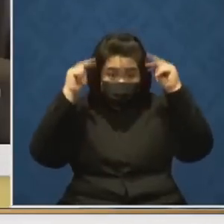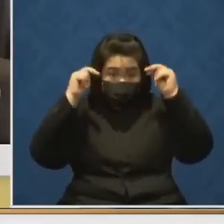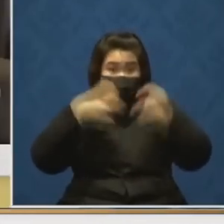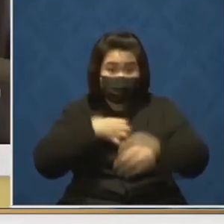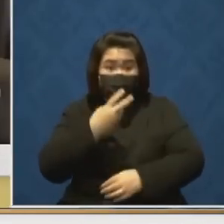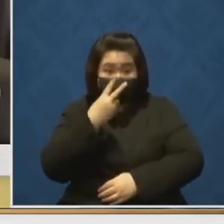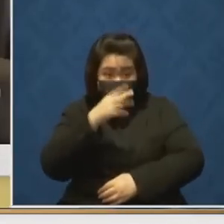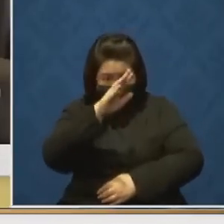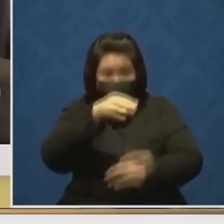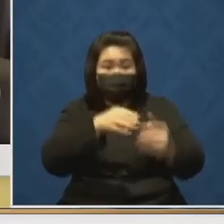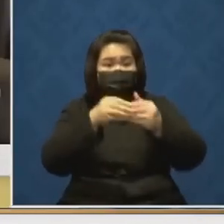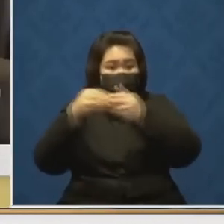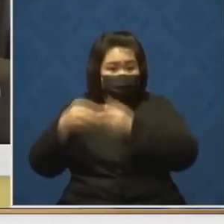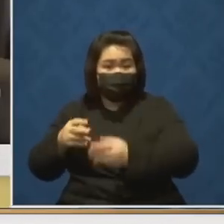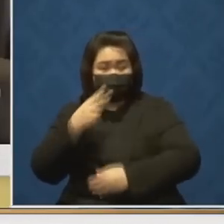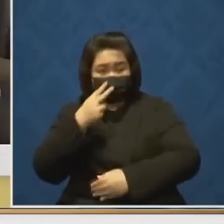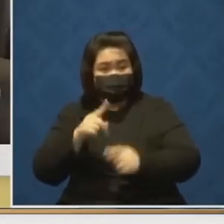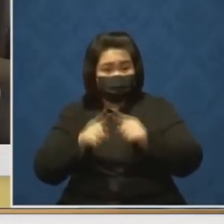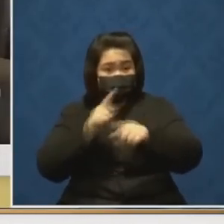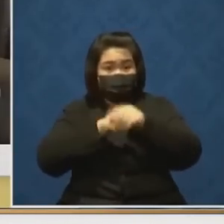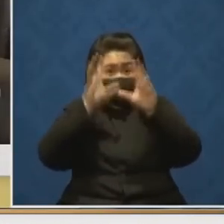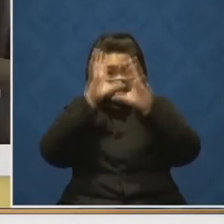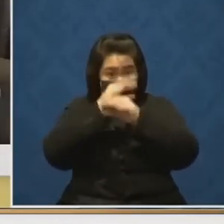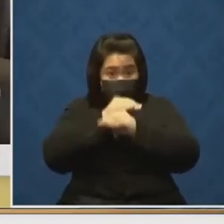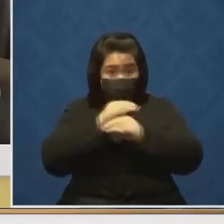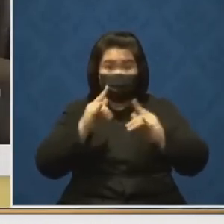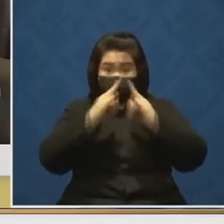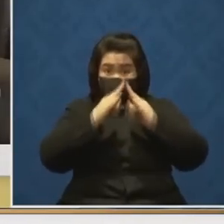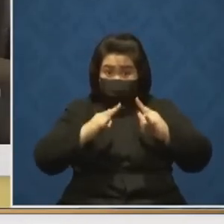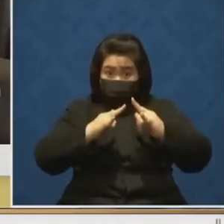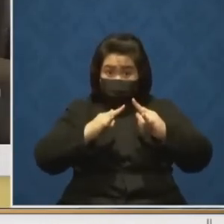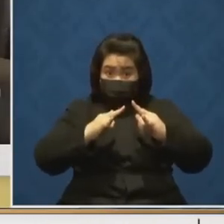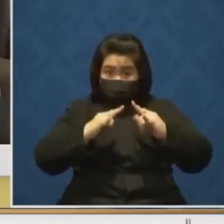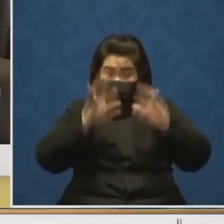ไปแต่ตองไปตอนกนคืนท่านกาออกจากค้ายไหมคะ